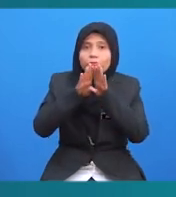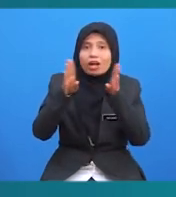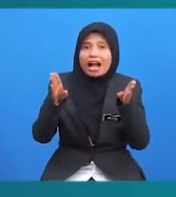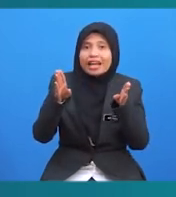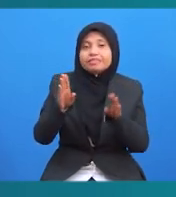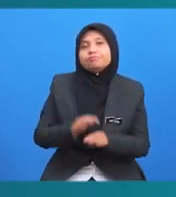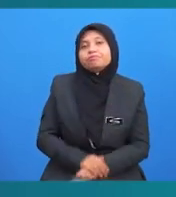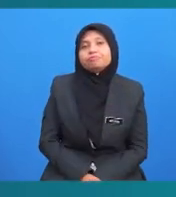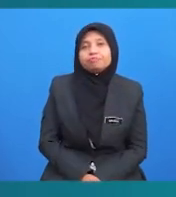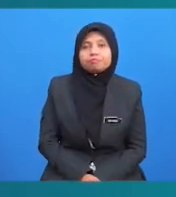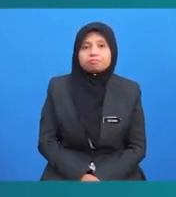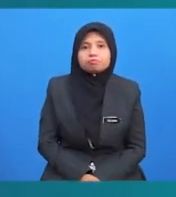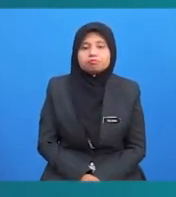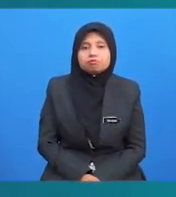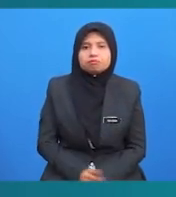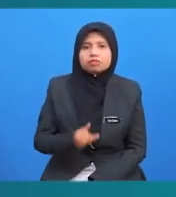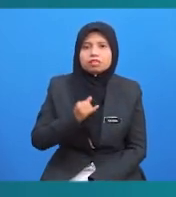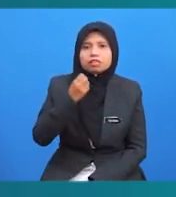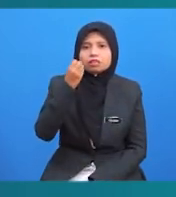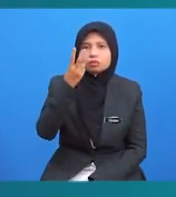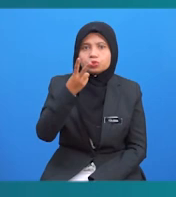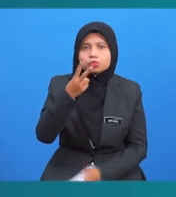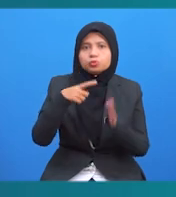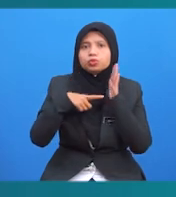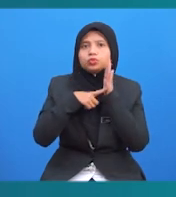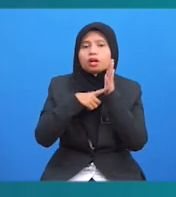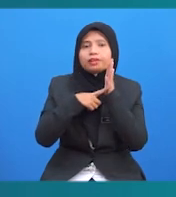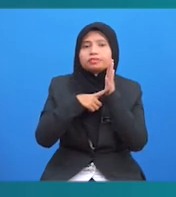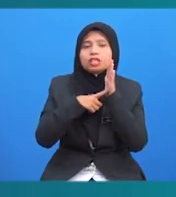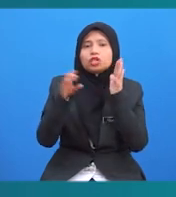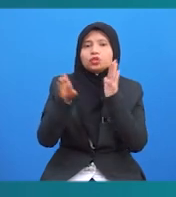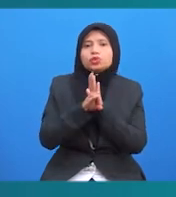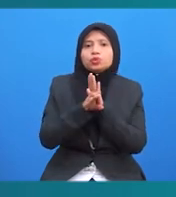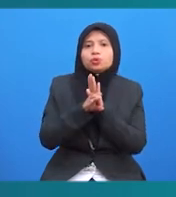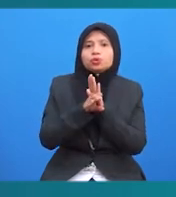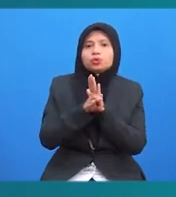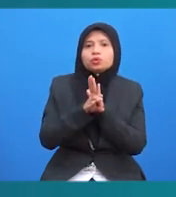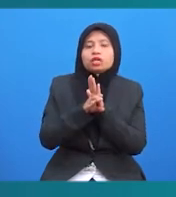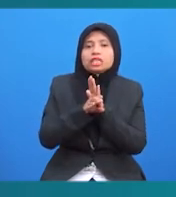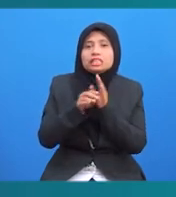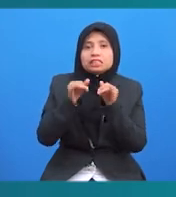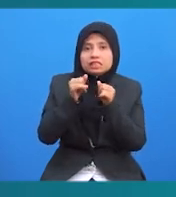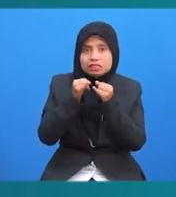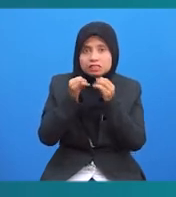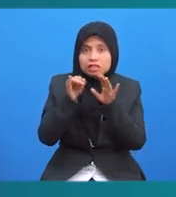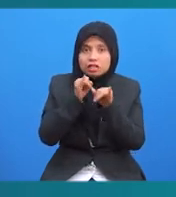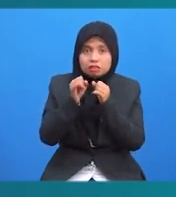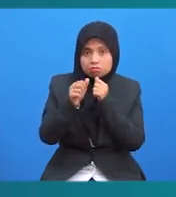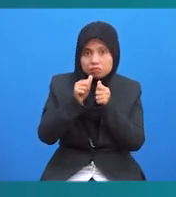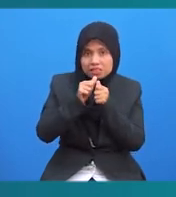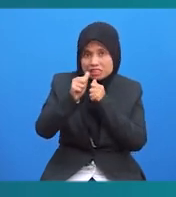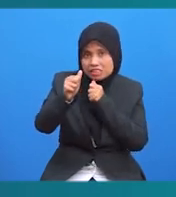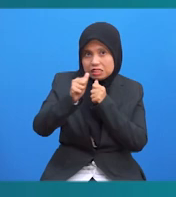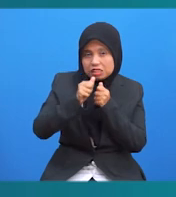aperture. Saya sertakan contoh mudah apa itu jarak fokal. Pada gambar kita